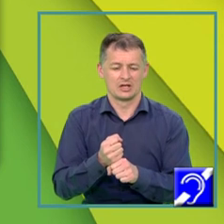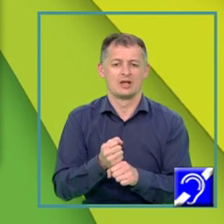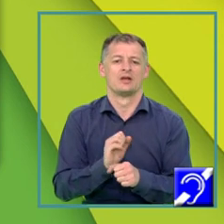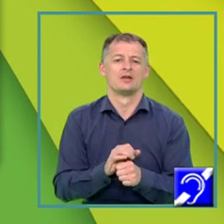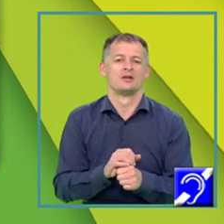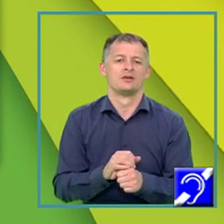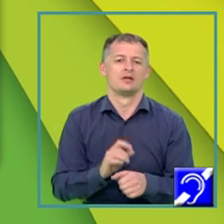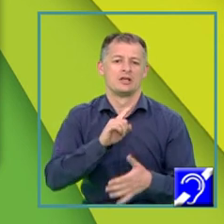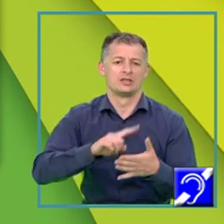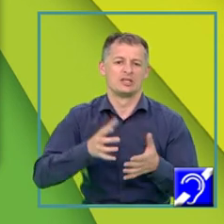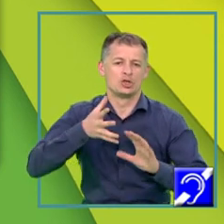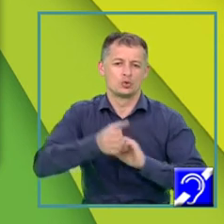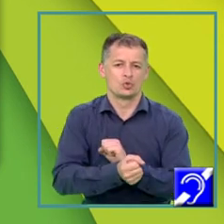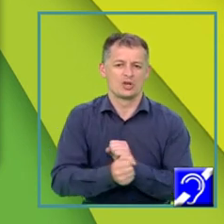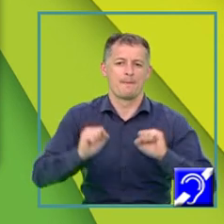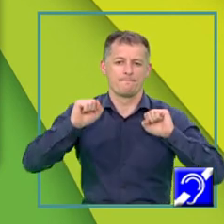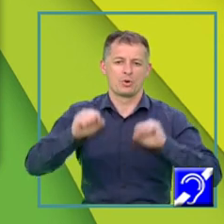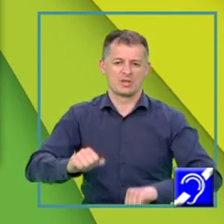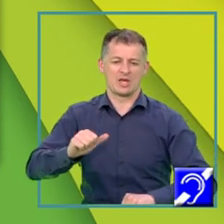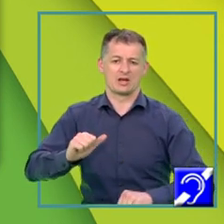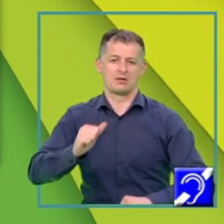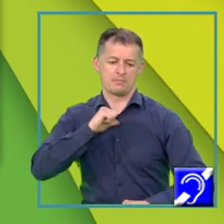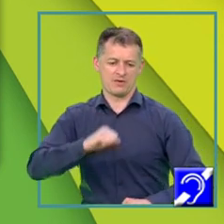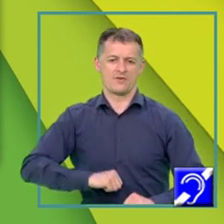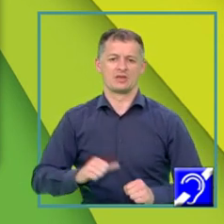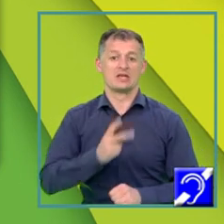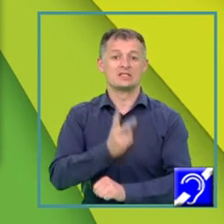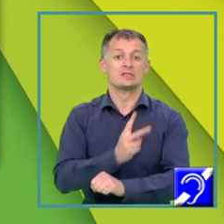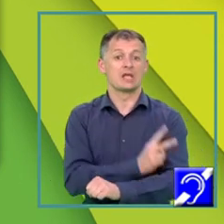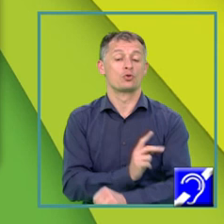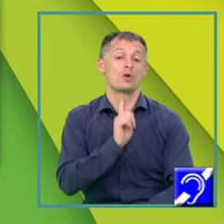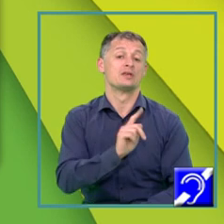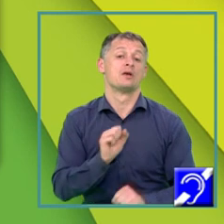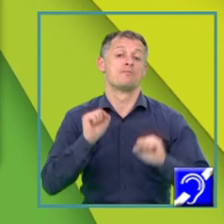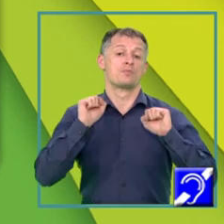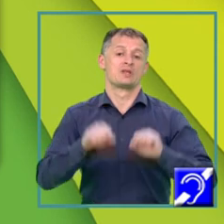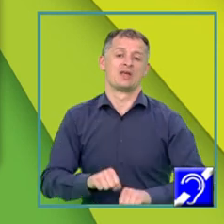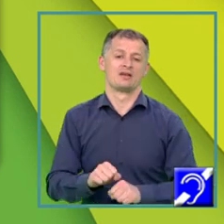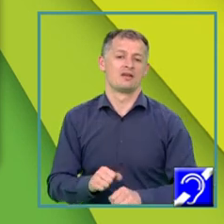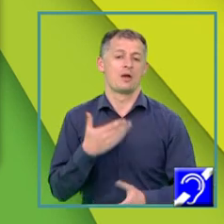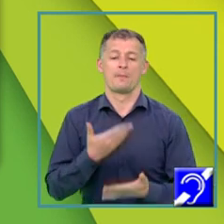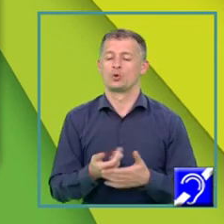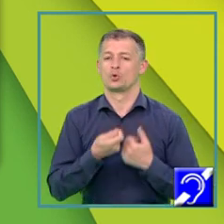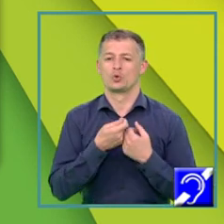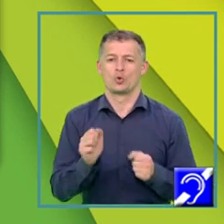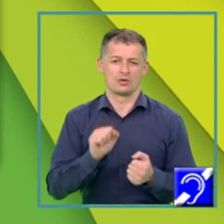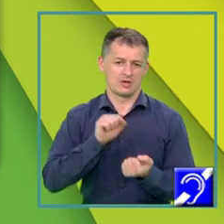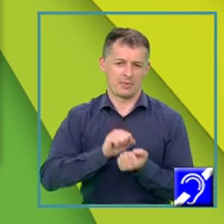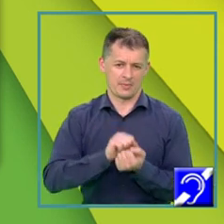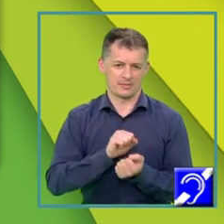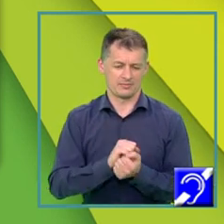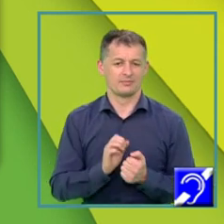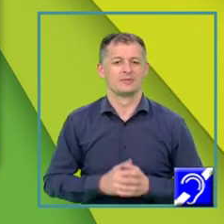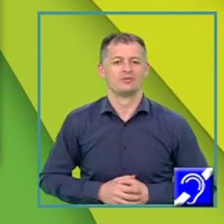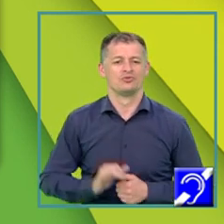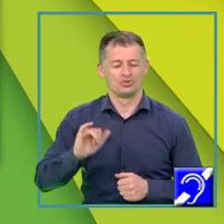a proprietății private. Statul fiind socotit de acum încolo, proprietarul resurselor subsolului, mijloacelor de producție al pământului și așa